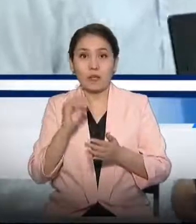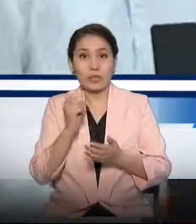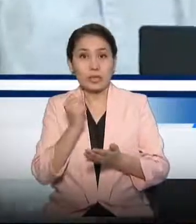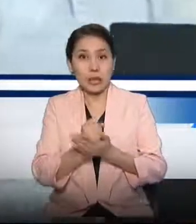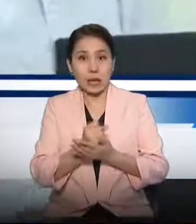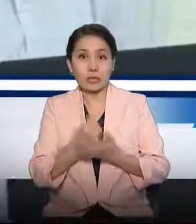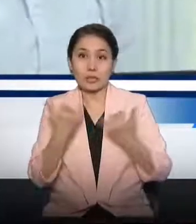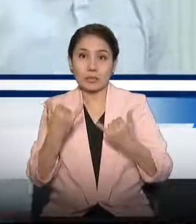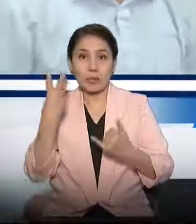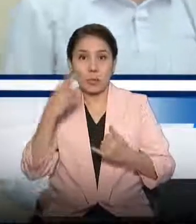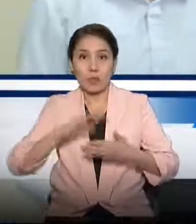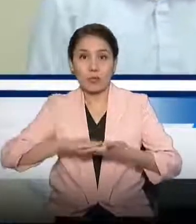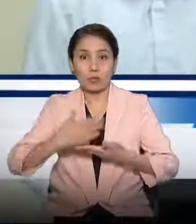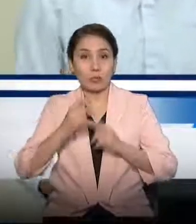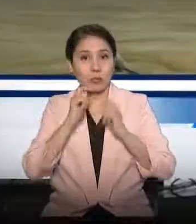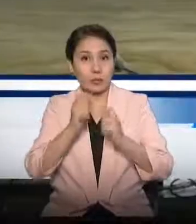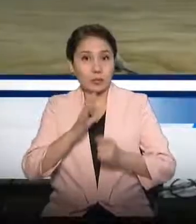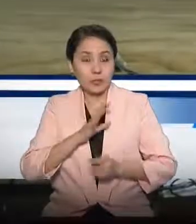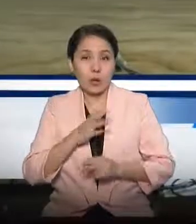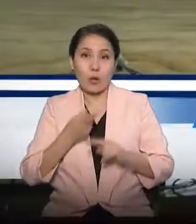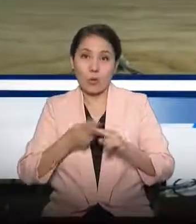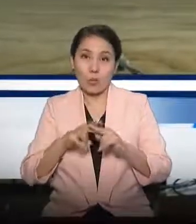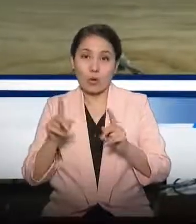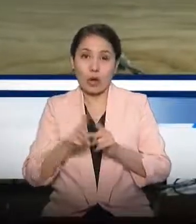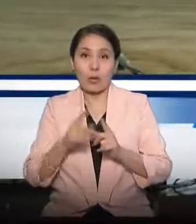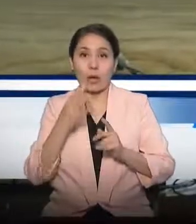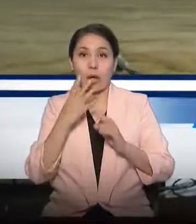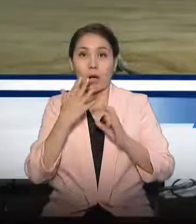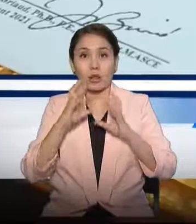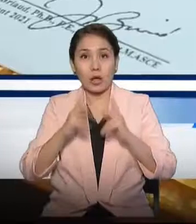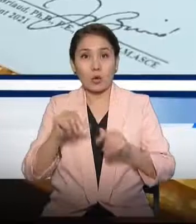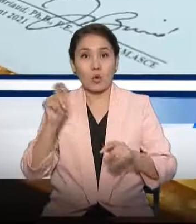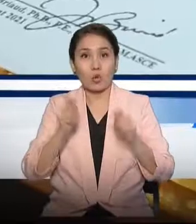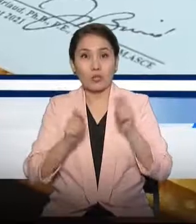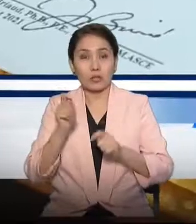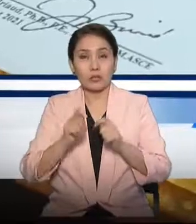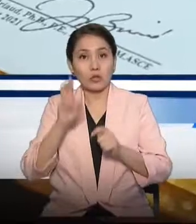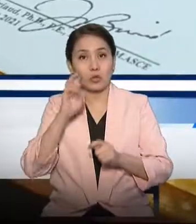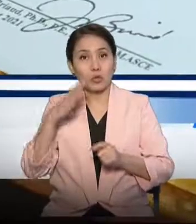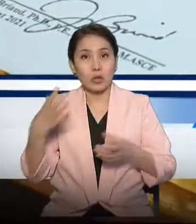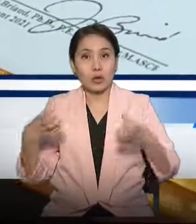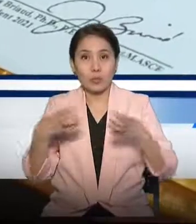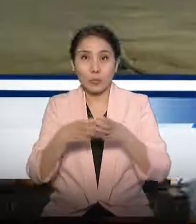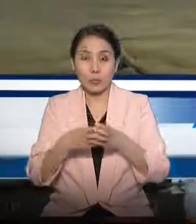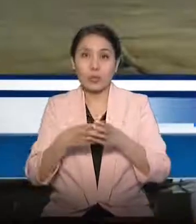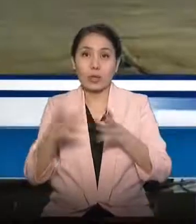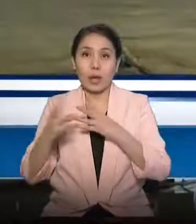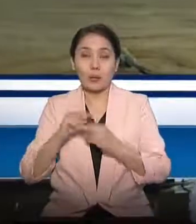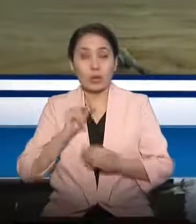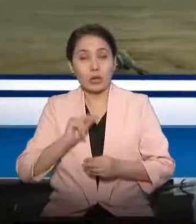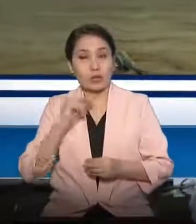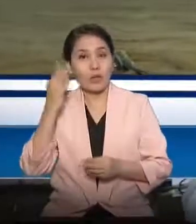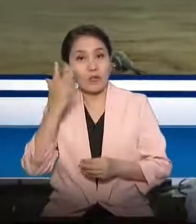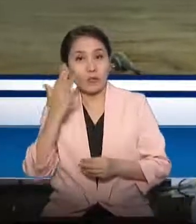hamda zamonaviy noutbuk taqdim etildi. Bu kabi xalqaro darajadagi konferensiyalar dunyo talabalarini jipslashtirib, hamkorlikda fikr